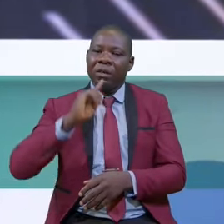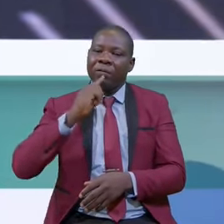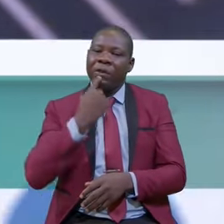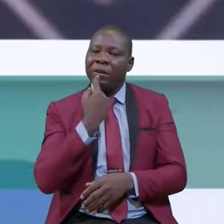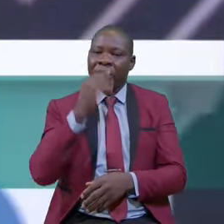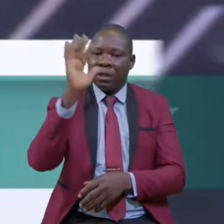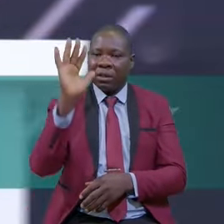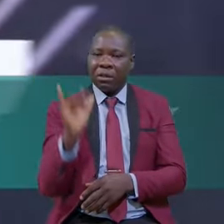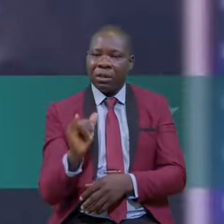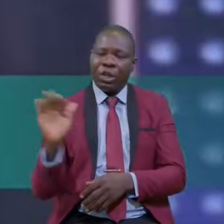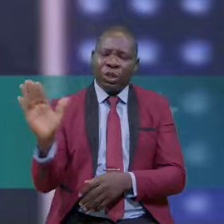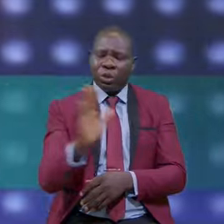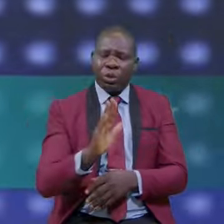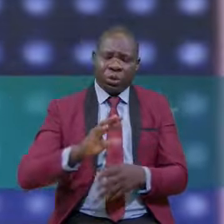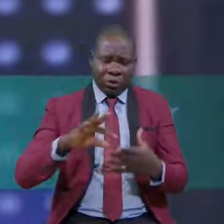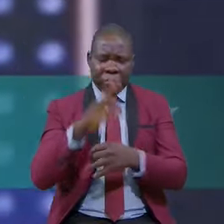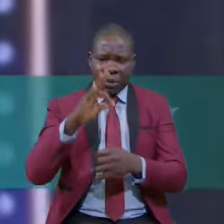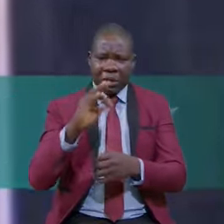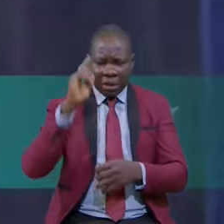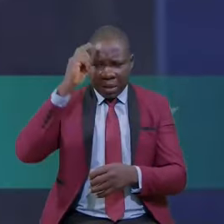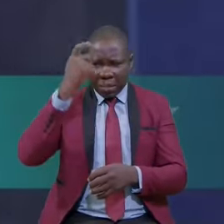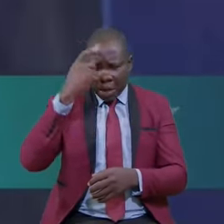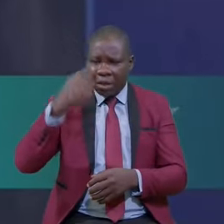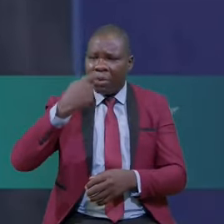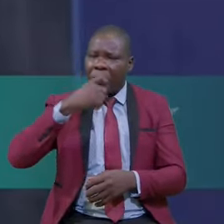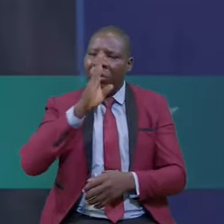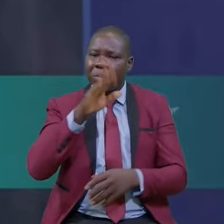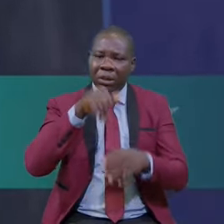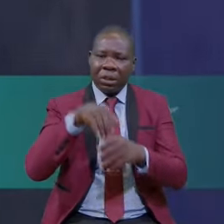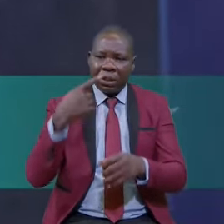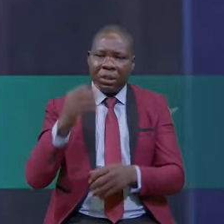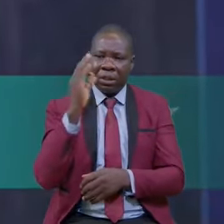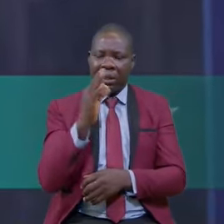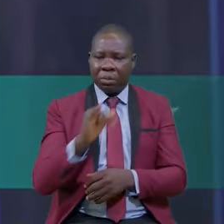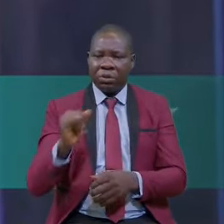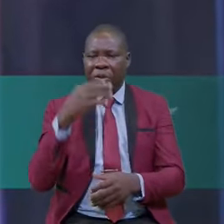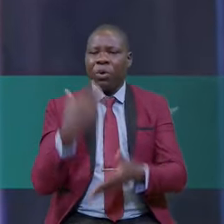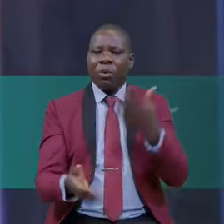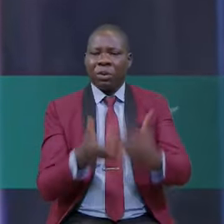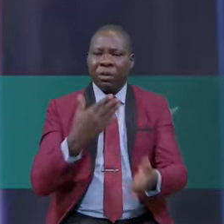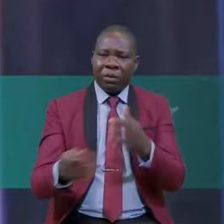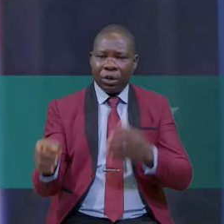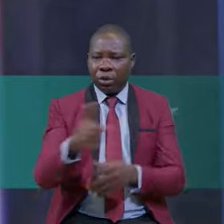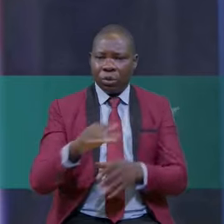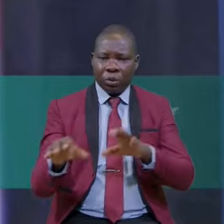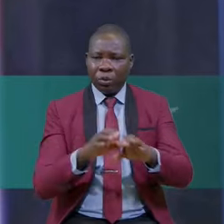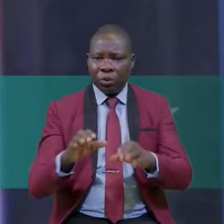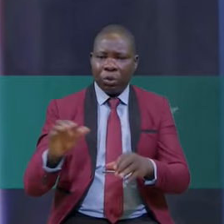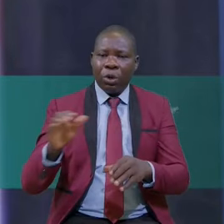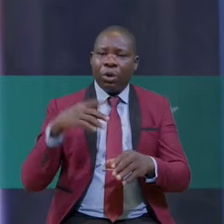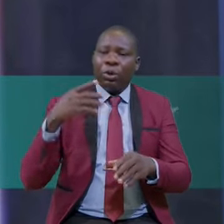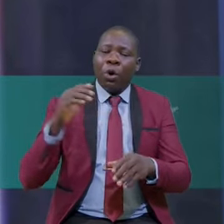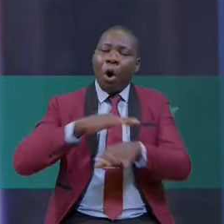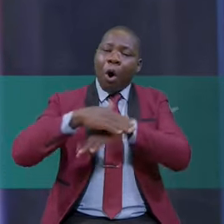être gros dans le ministère. Ta pensée doit être dans la prédication. Tout ce que tu fais, toute ta